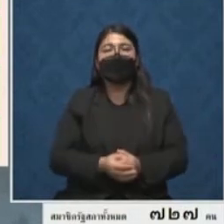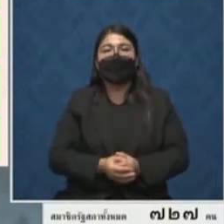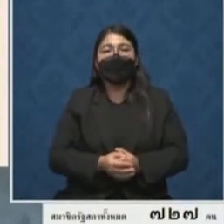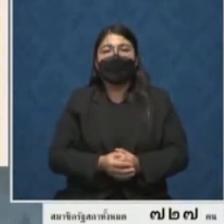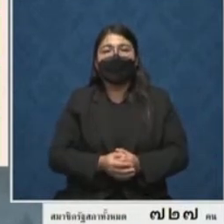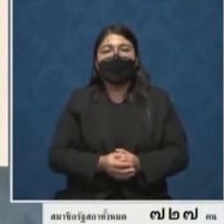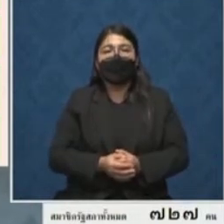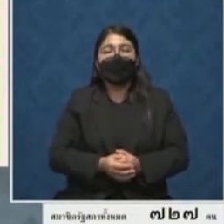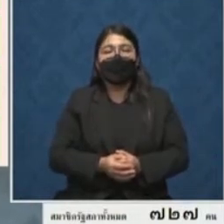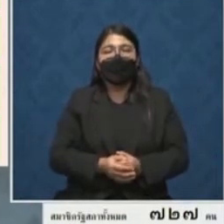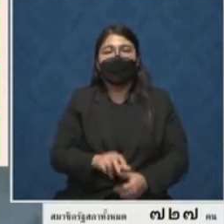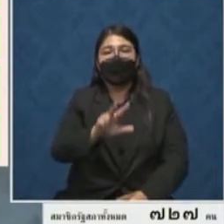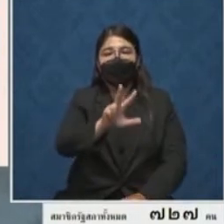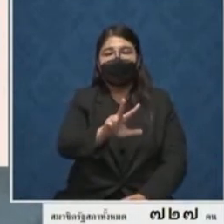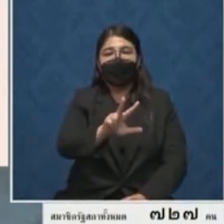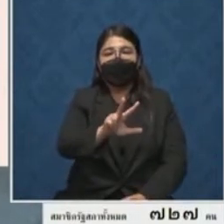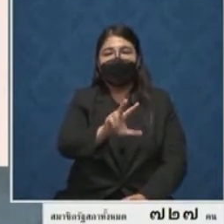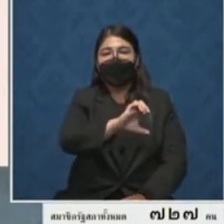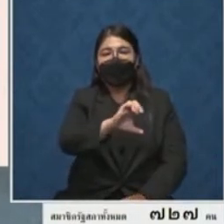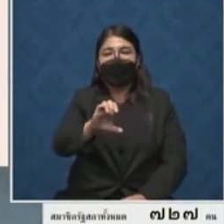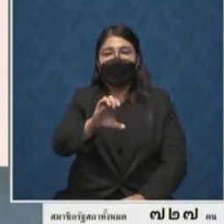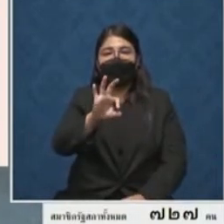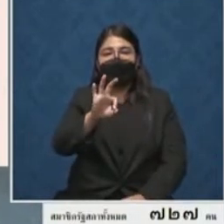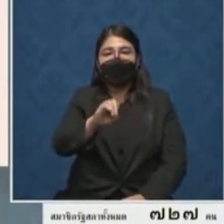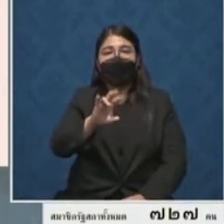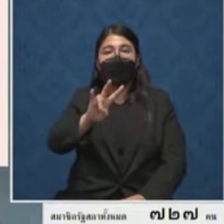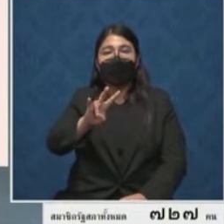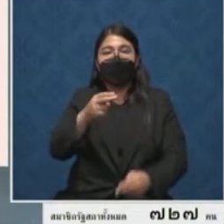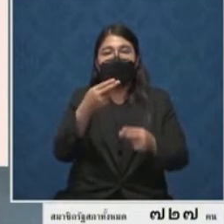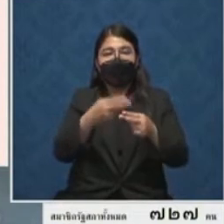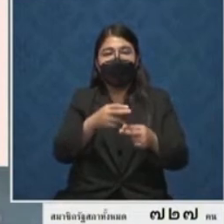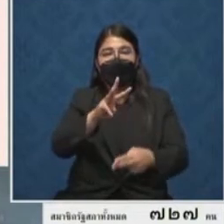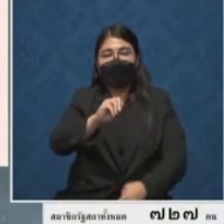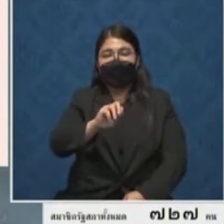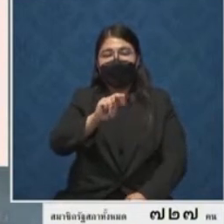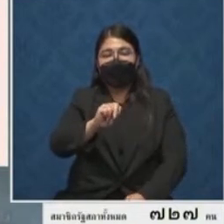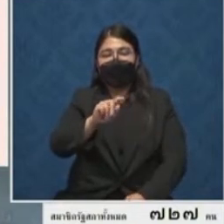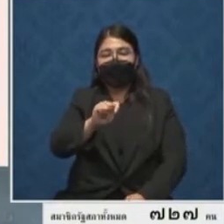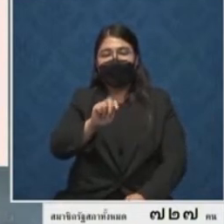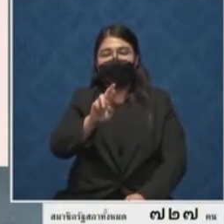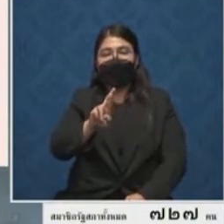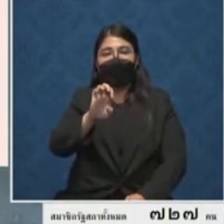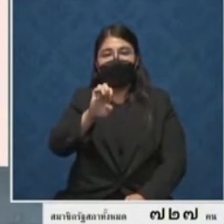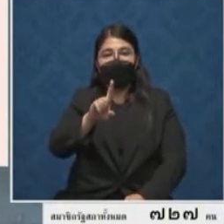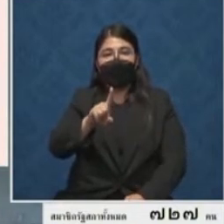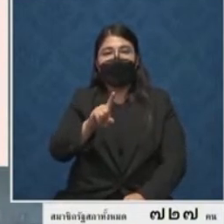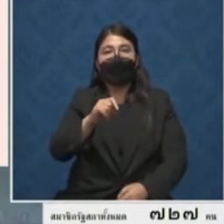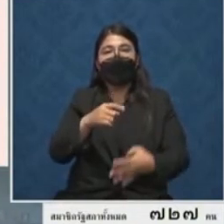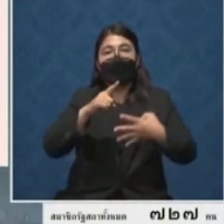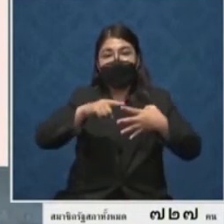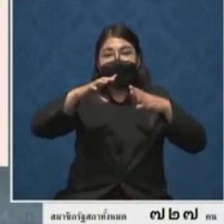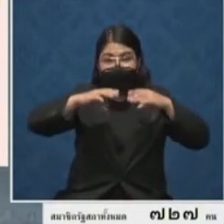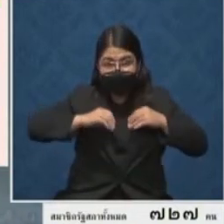397นายมนตรีปาน้อยนนท ์1รับหลักการ2รับหลัก